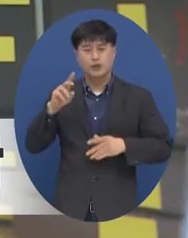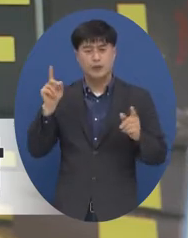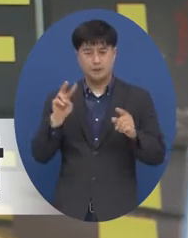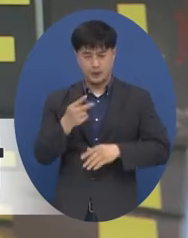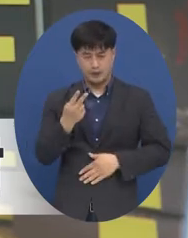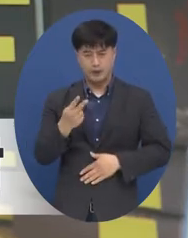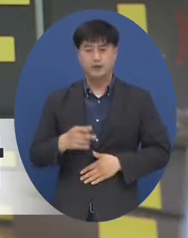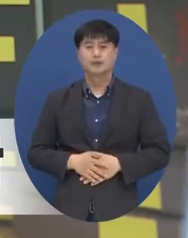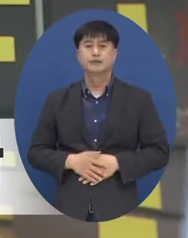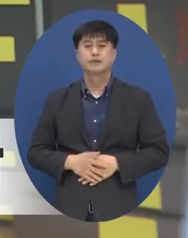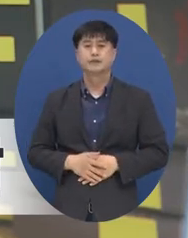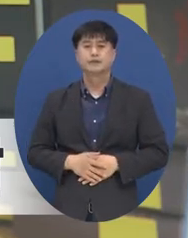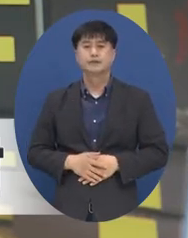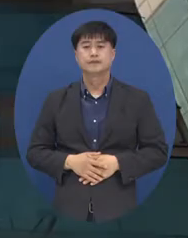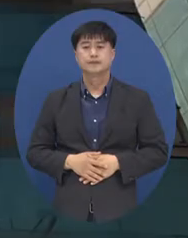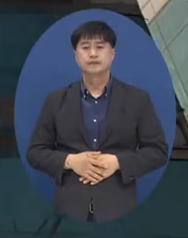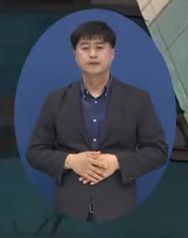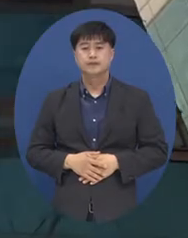자세한 보도 내용입니다.